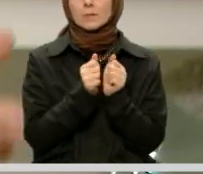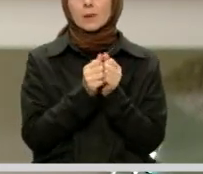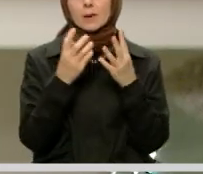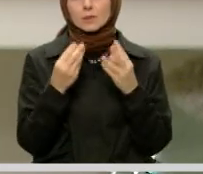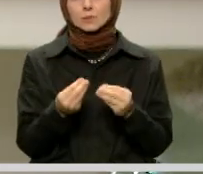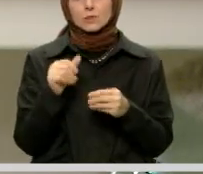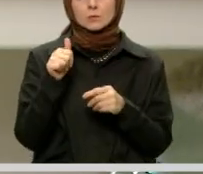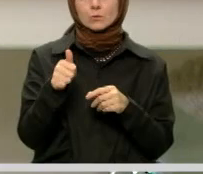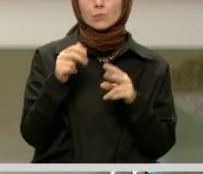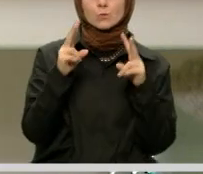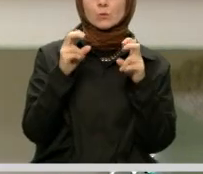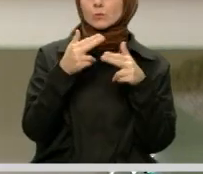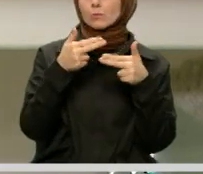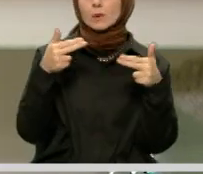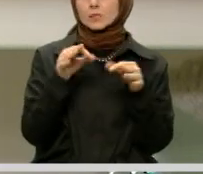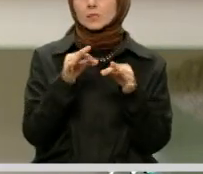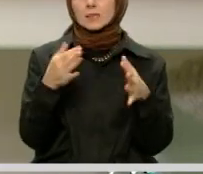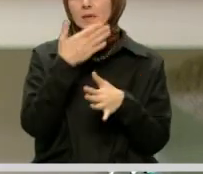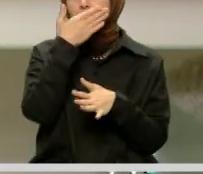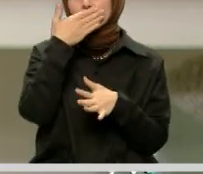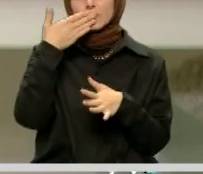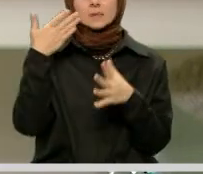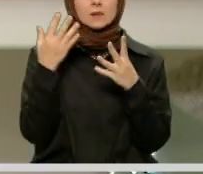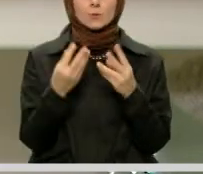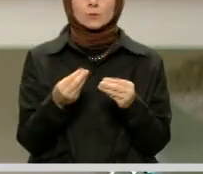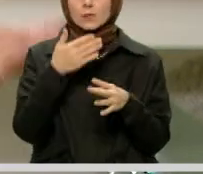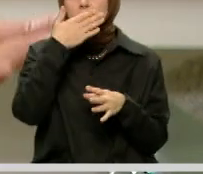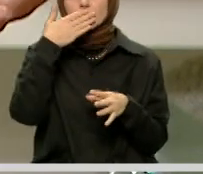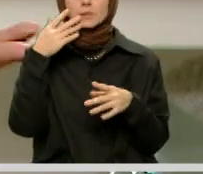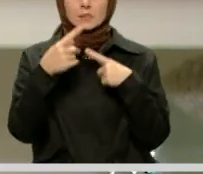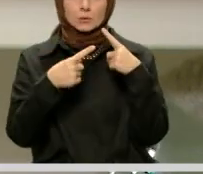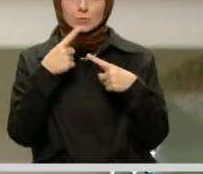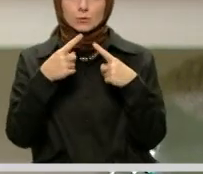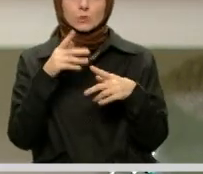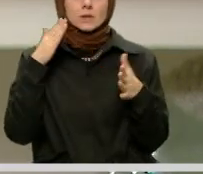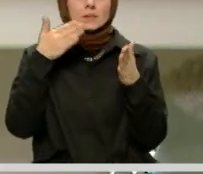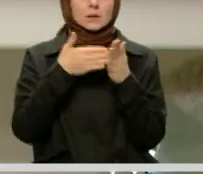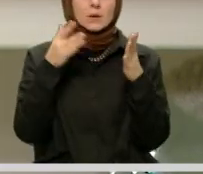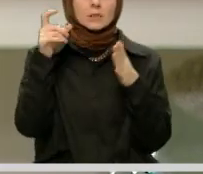günün konusu ne olacak? Ramazan efendim. Ramazan'ı konuşacağız, ibadet ayı